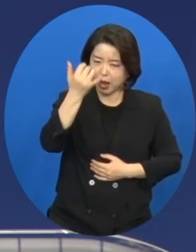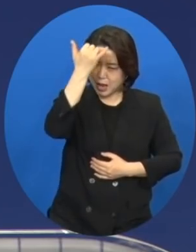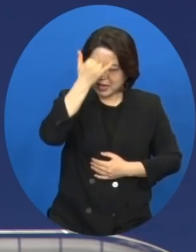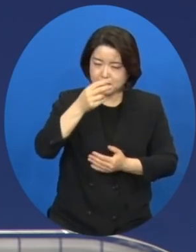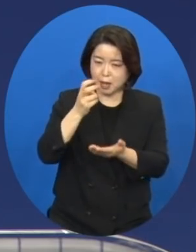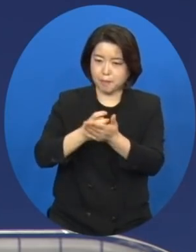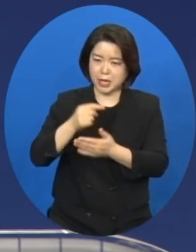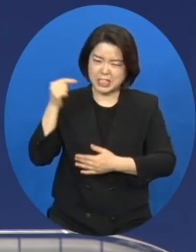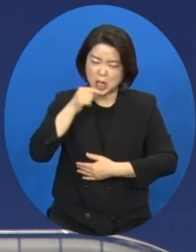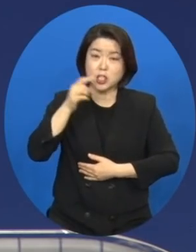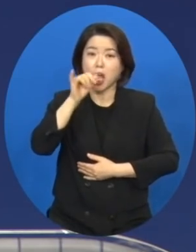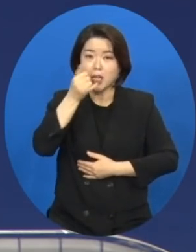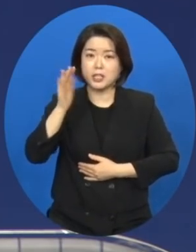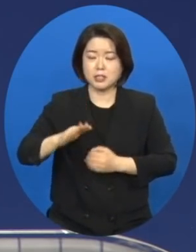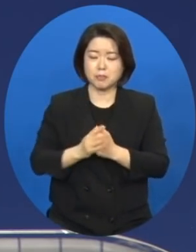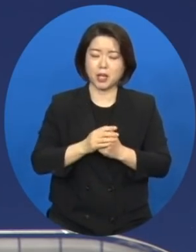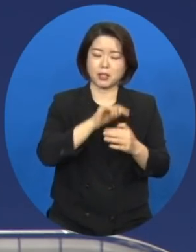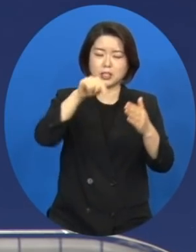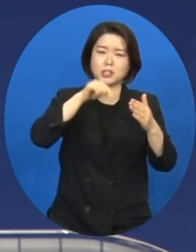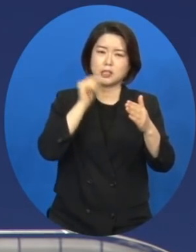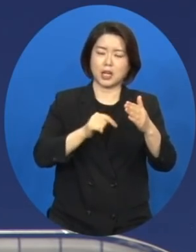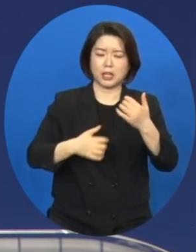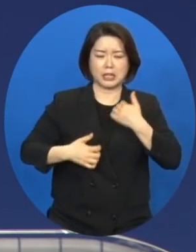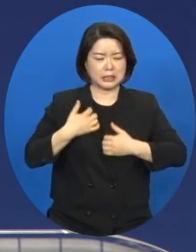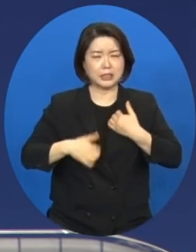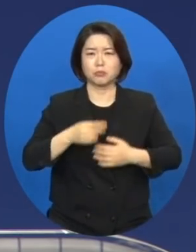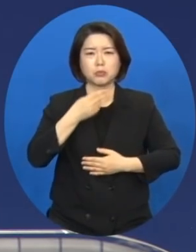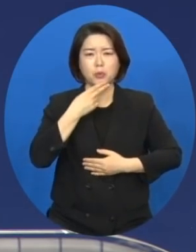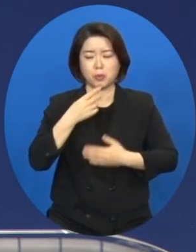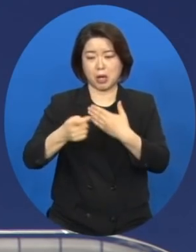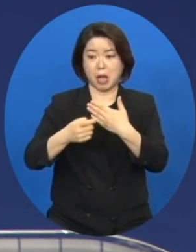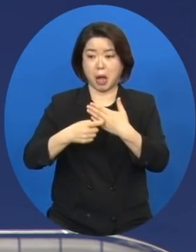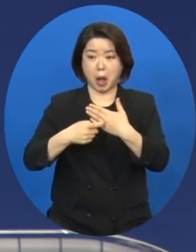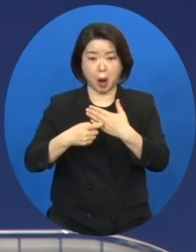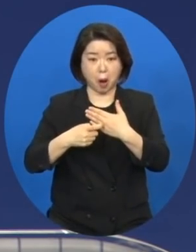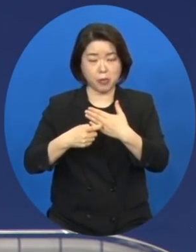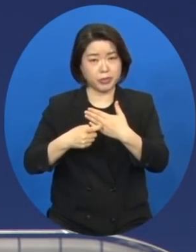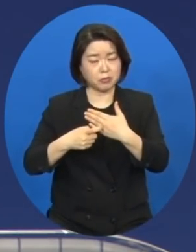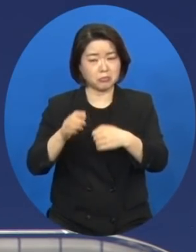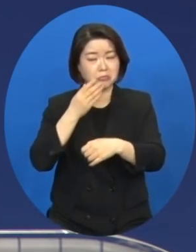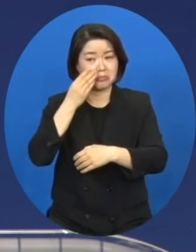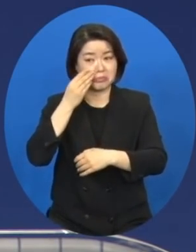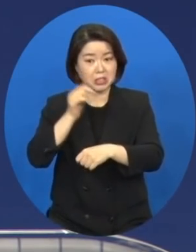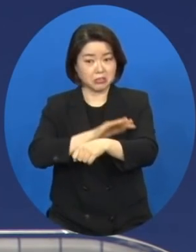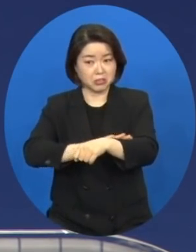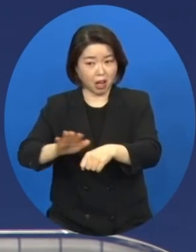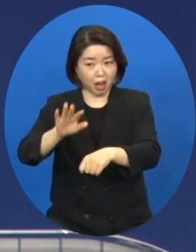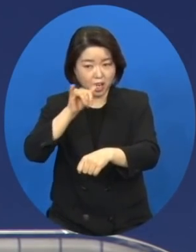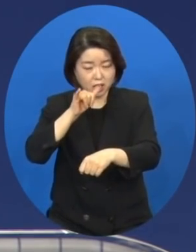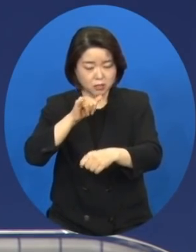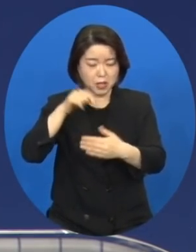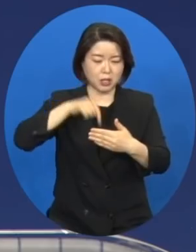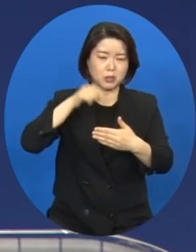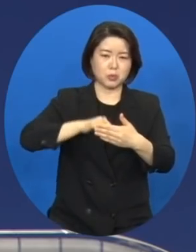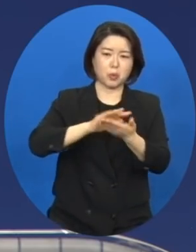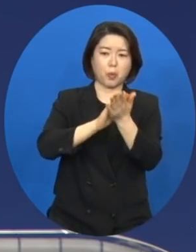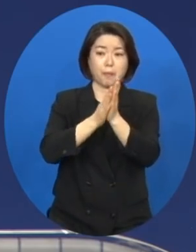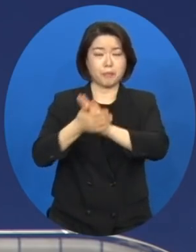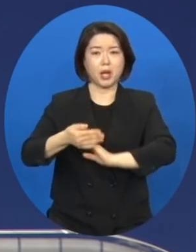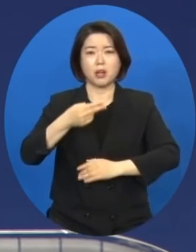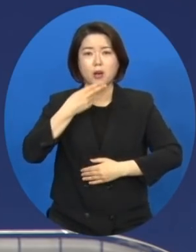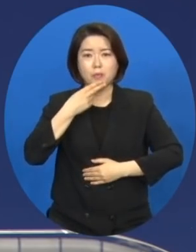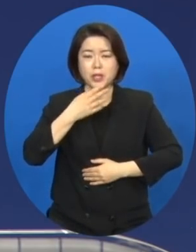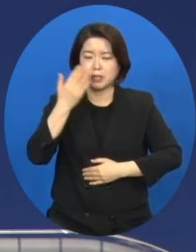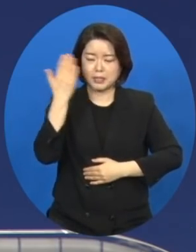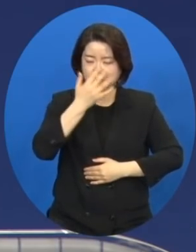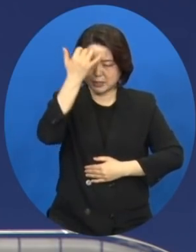굉장히 철저하게 있지만 그 안에 기쁨은 없고 정말 겉은 실수 있을지 모르겠지만 내면은 변화시킬 수 없는 이